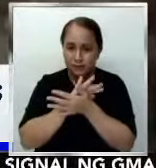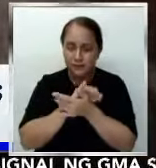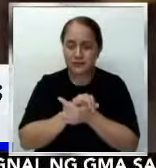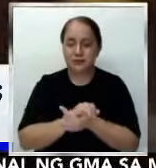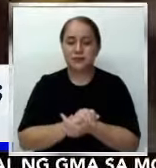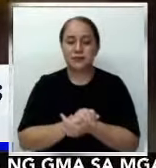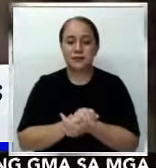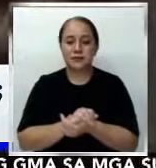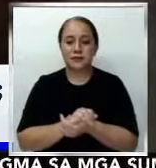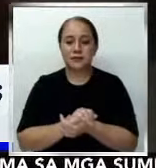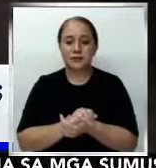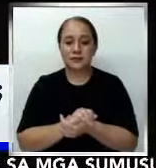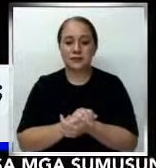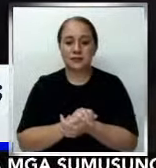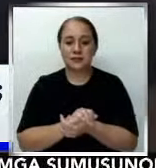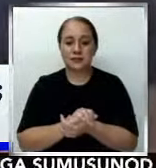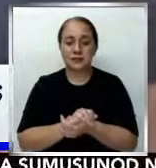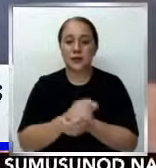natin matitigas ang ulo.